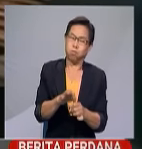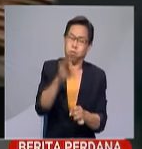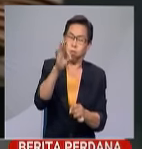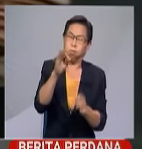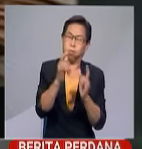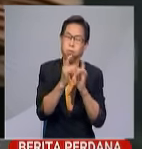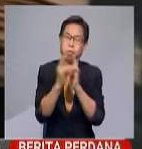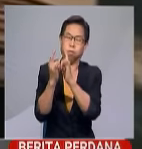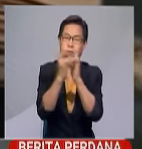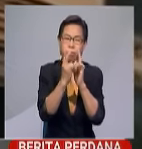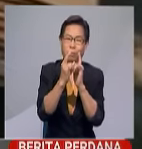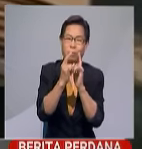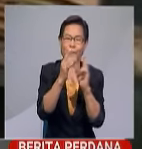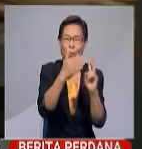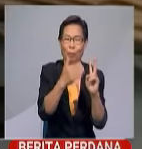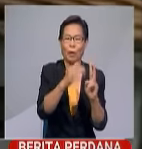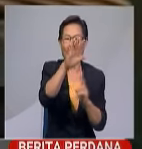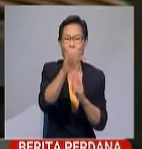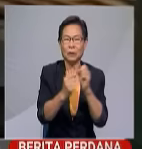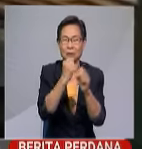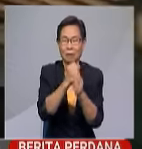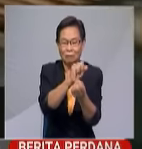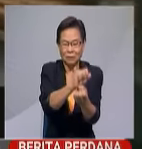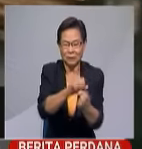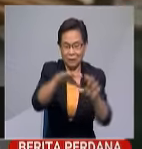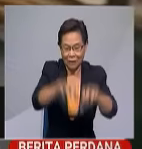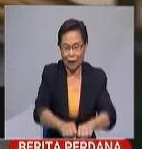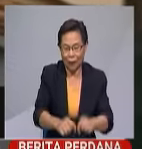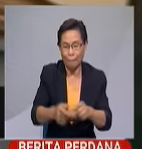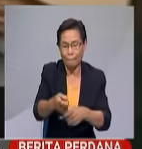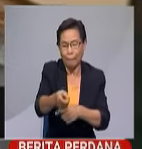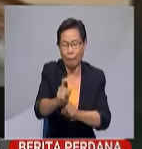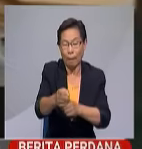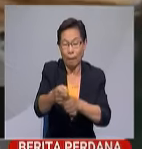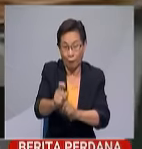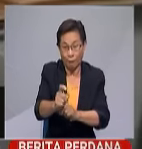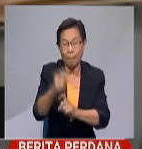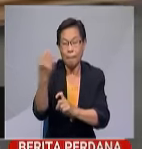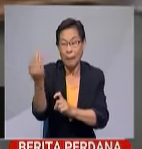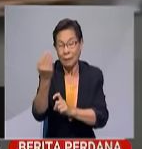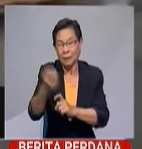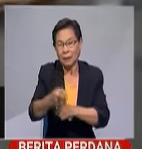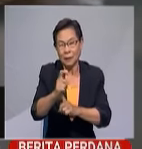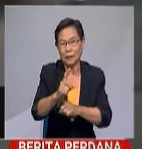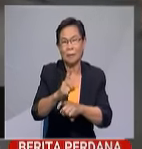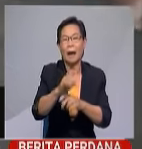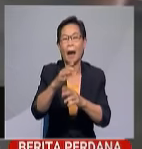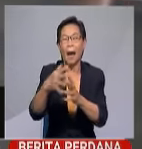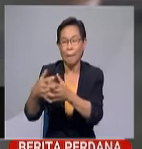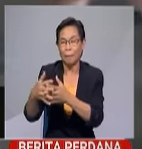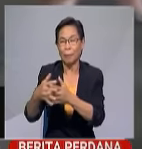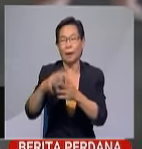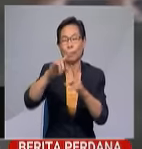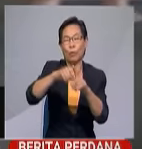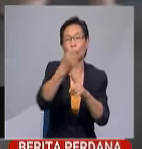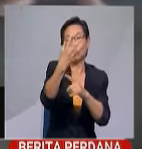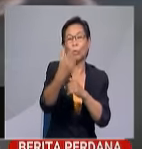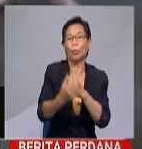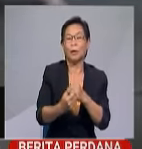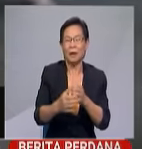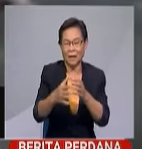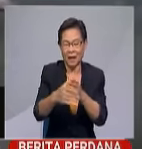Ikan kerapu berusia 50 tahun berjaya ditangkap seorang pemancing amatur di perairan barat Florida Disember lepas. Ikan ditangkap